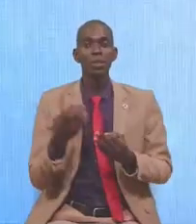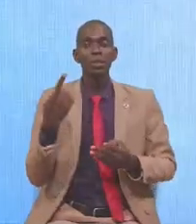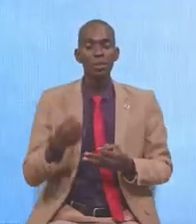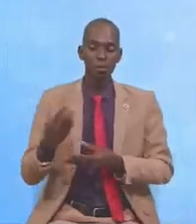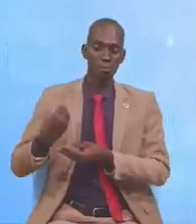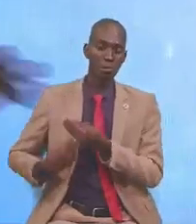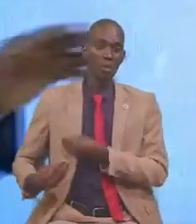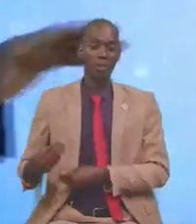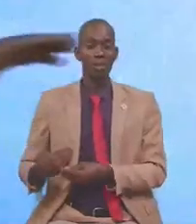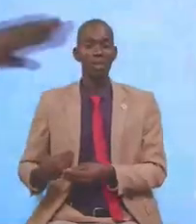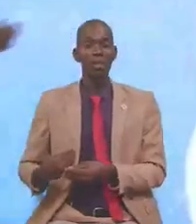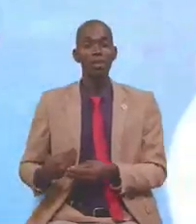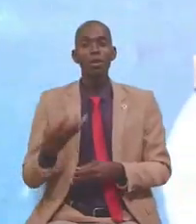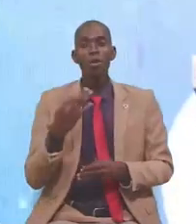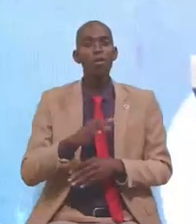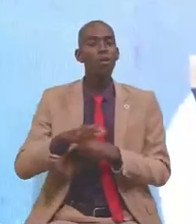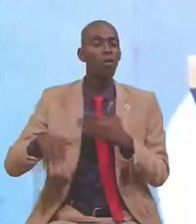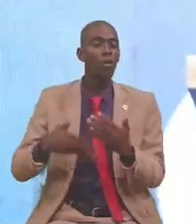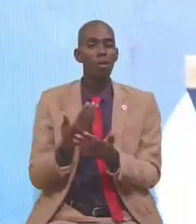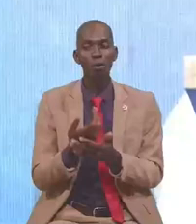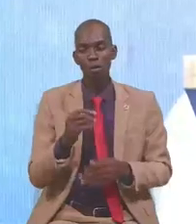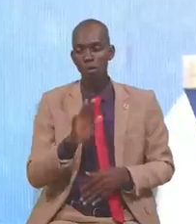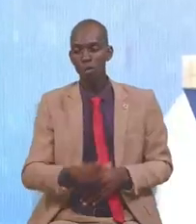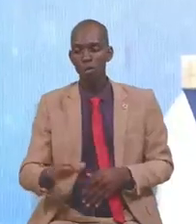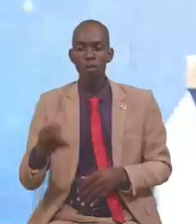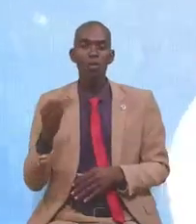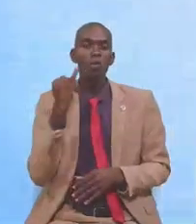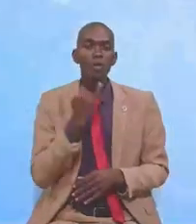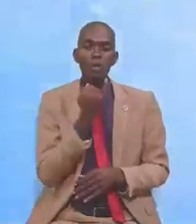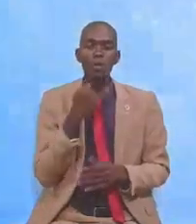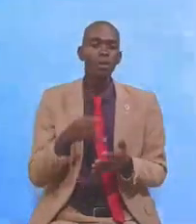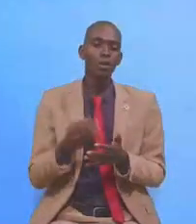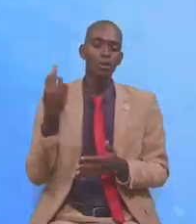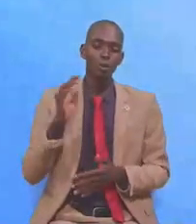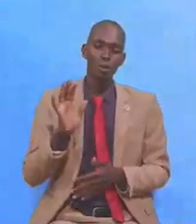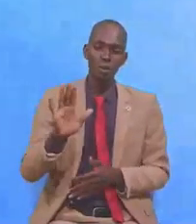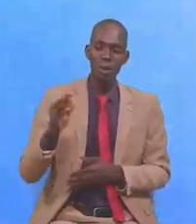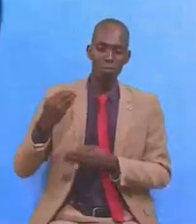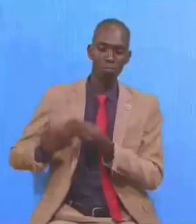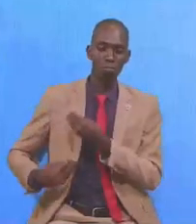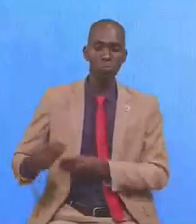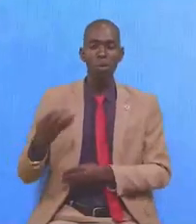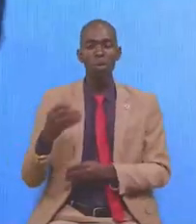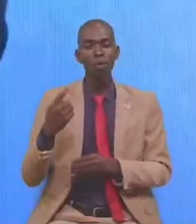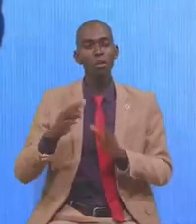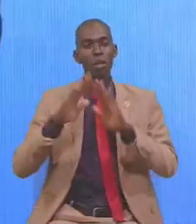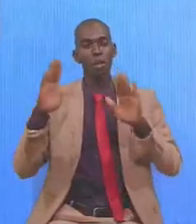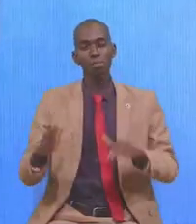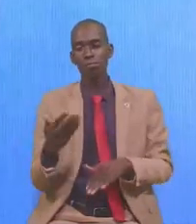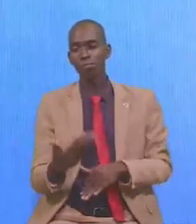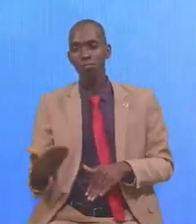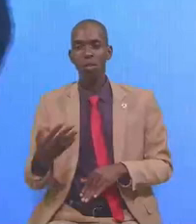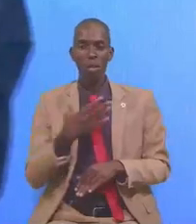d'aînesse de tous les enfants d'Israël. C'était le droit d'aînesse de ménage des